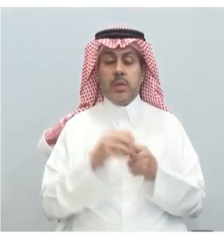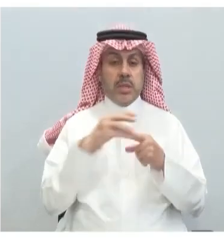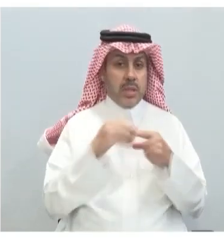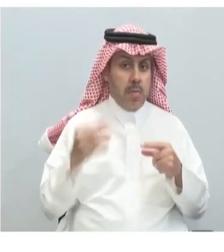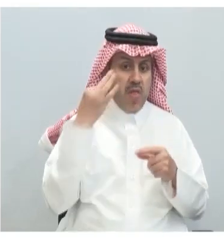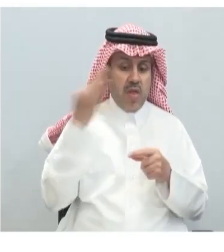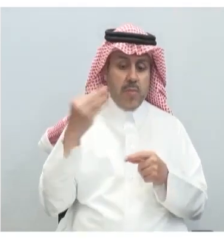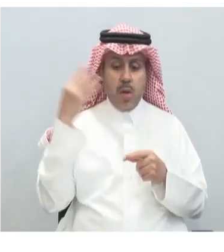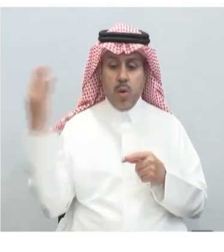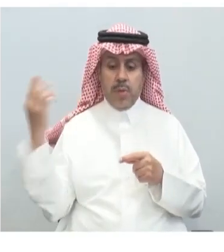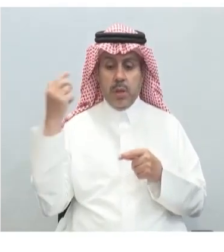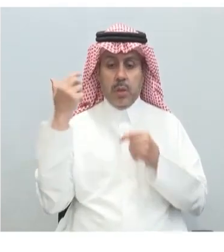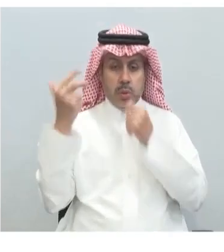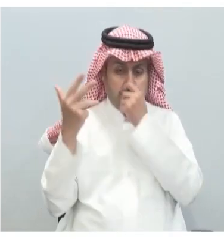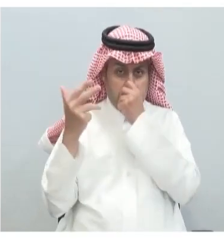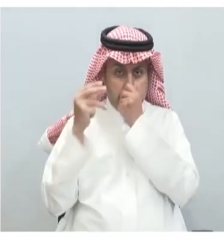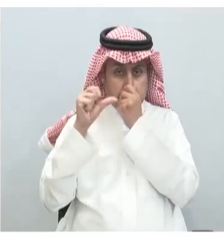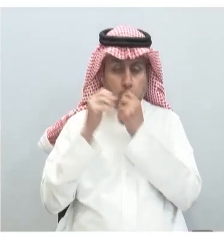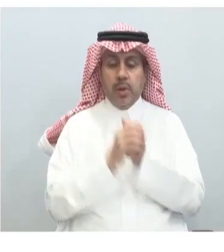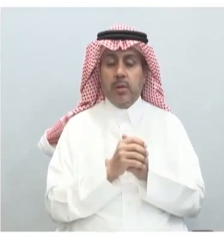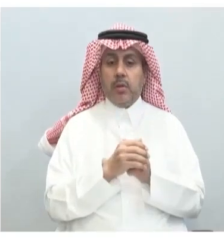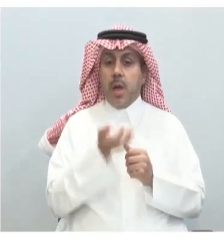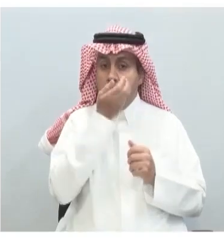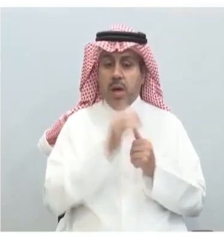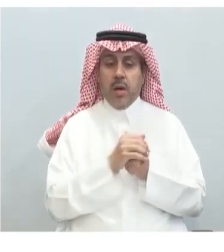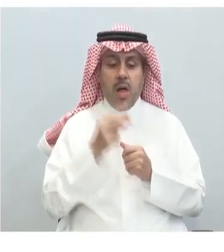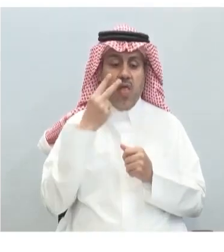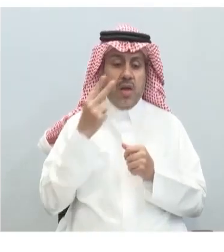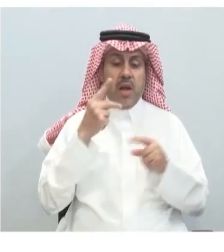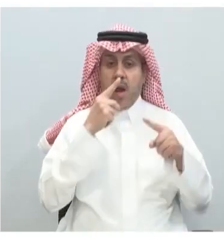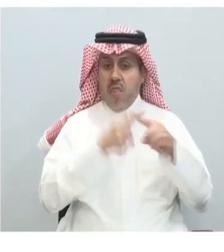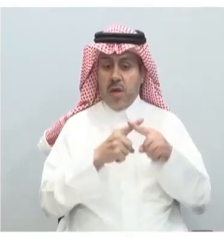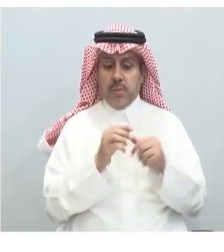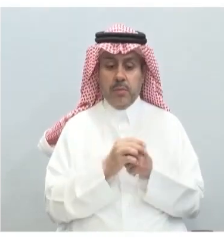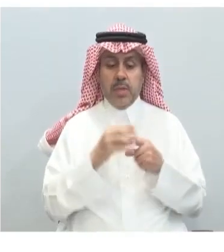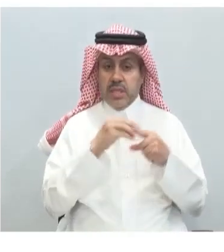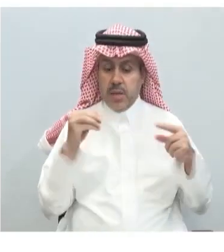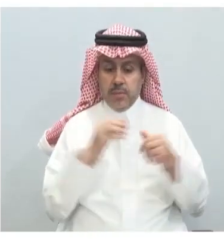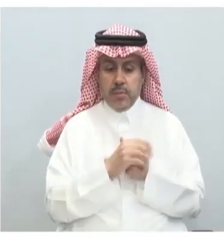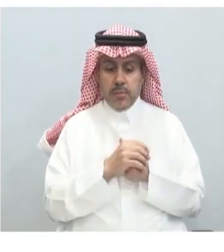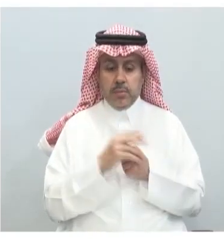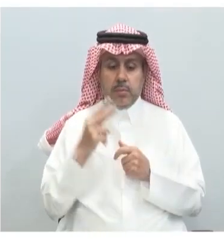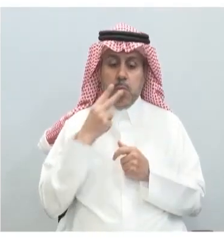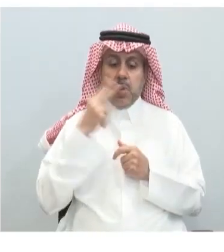394 كيلو جول الماء 2 ضرب القيمه السالب